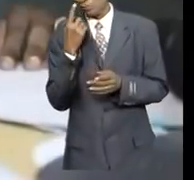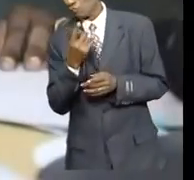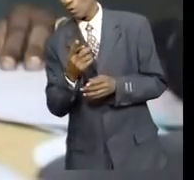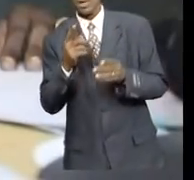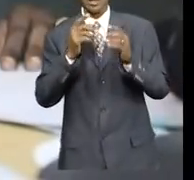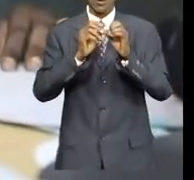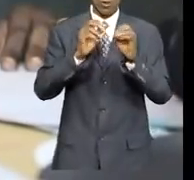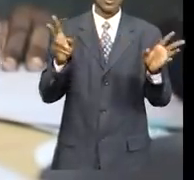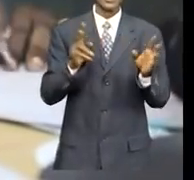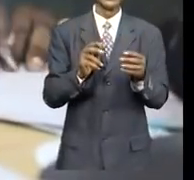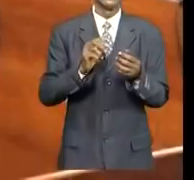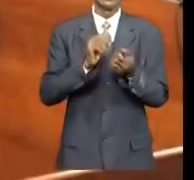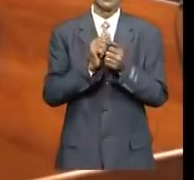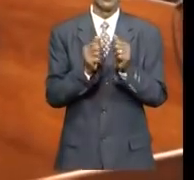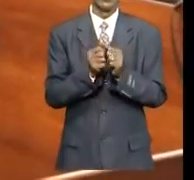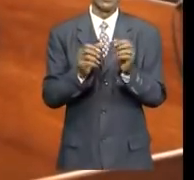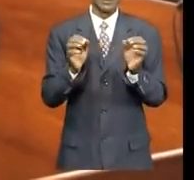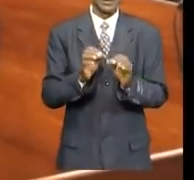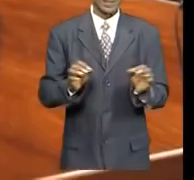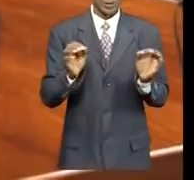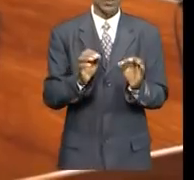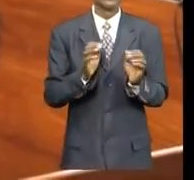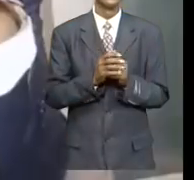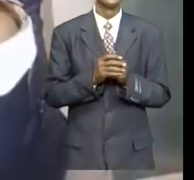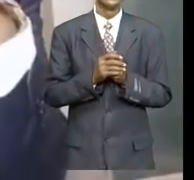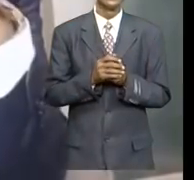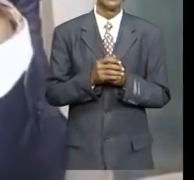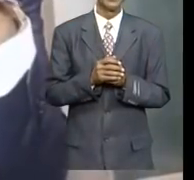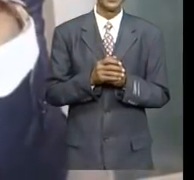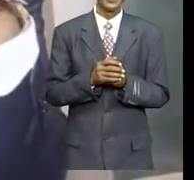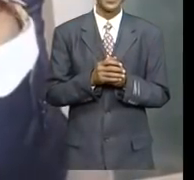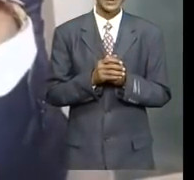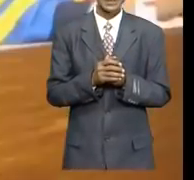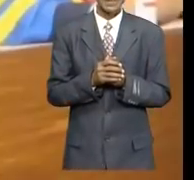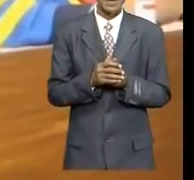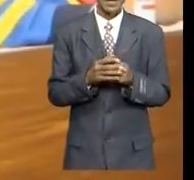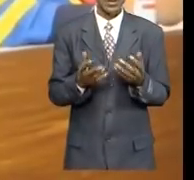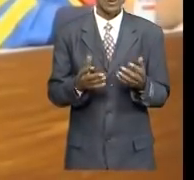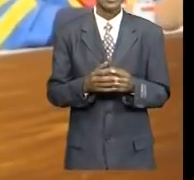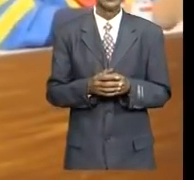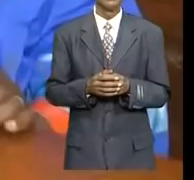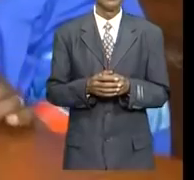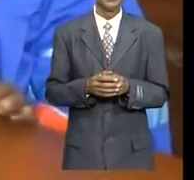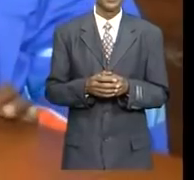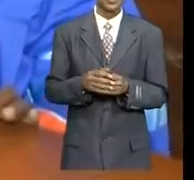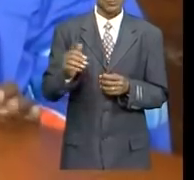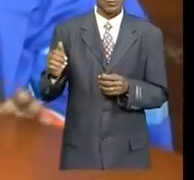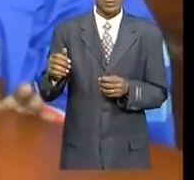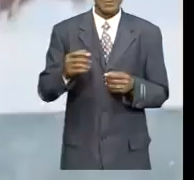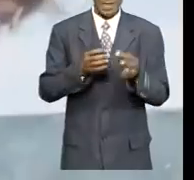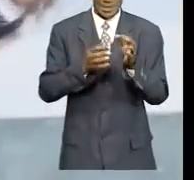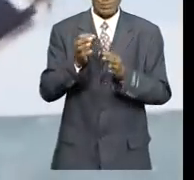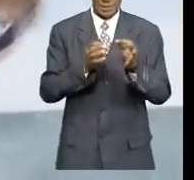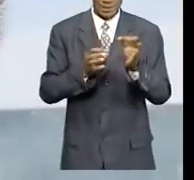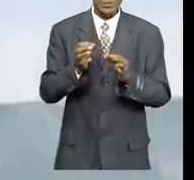compris la rémunération du banquier pour produire un taux d'intérêt attendu. L'exposé ayant des données techniques faisant partie